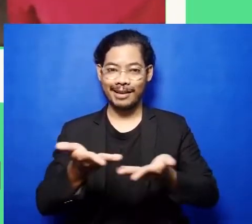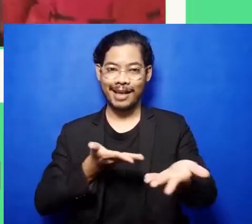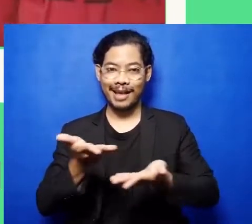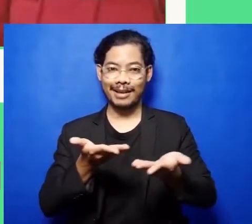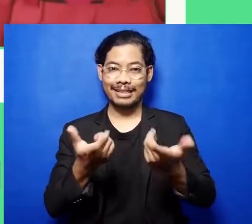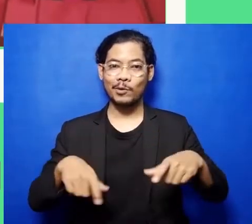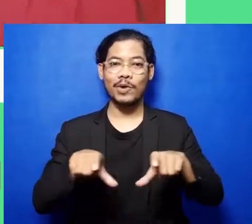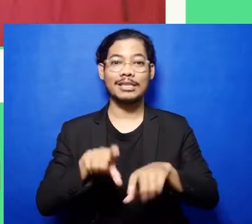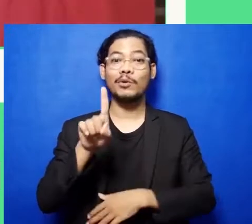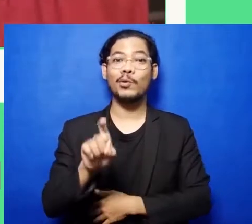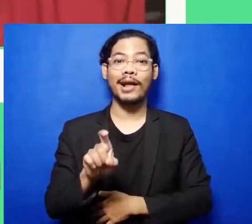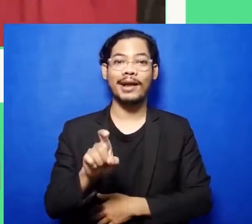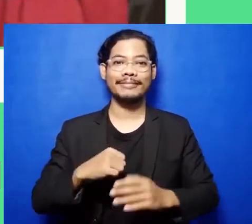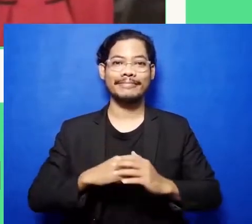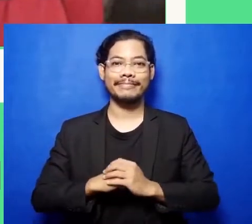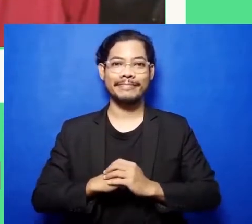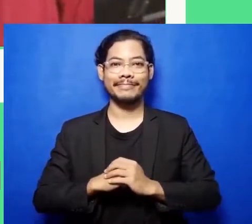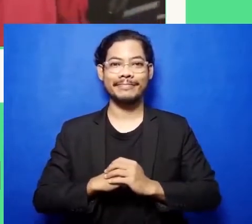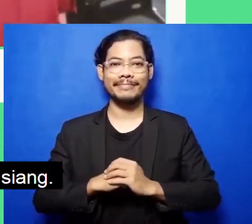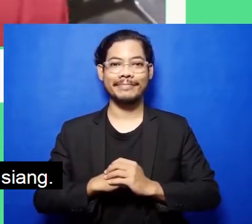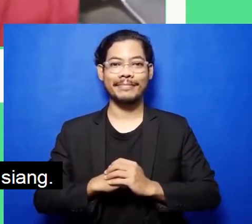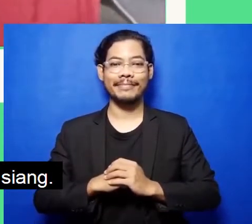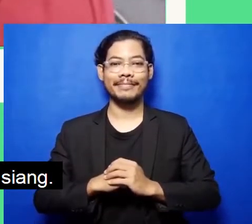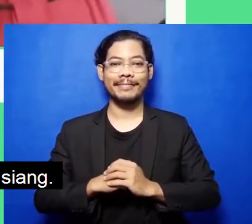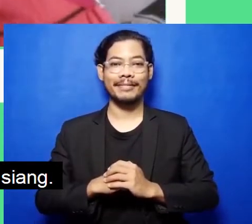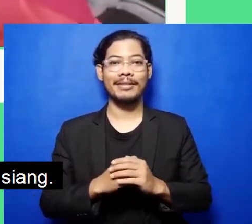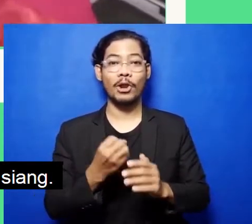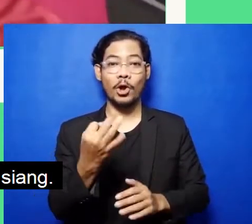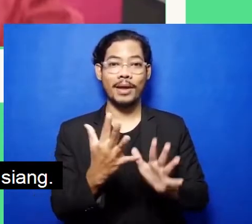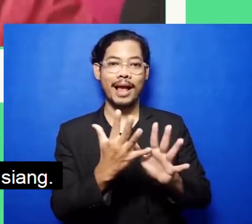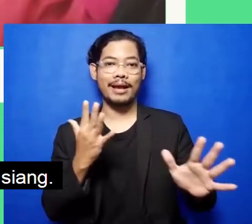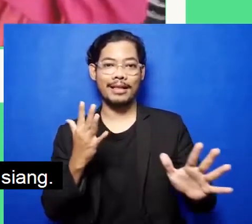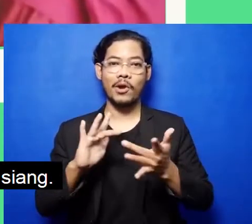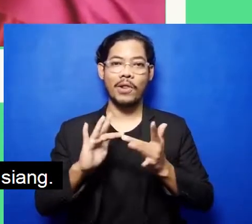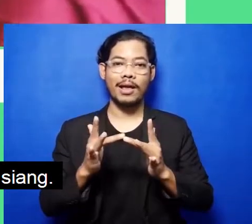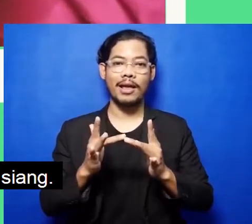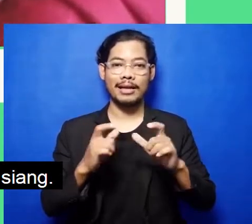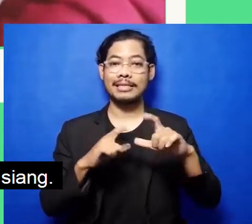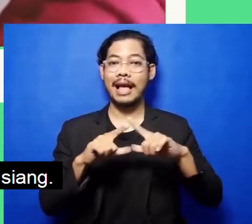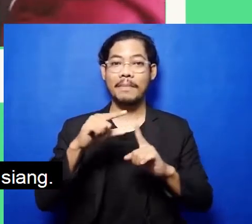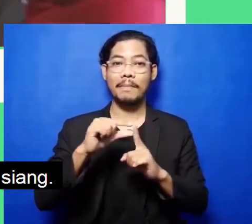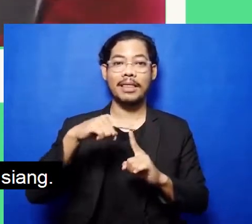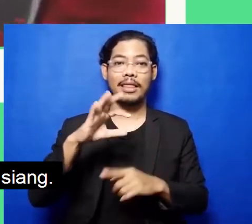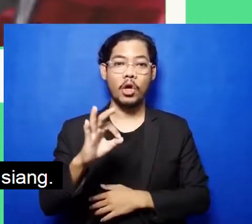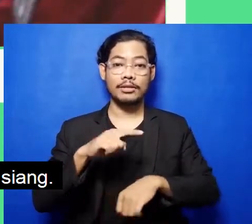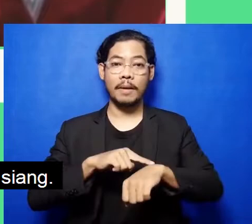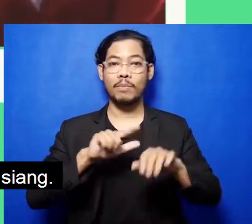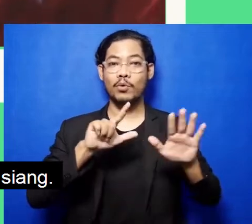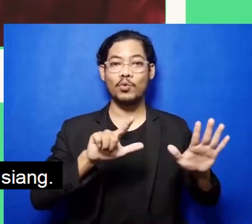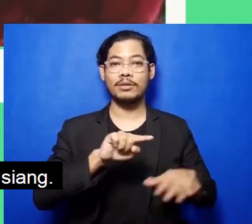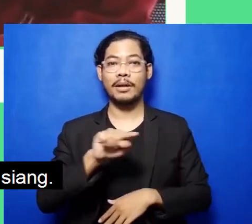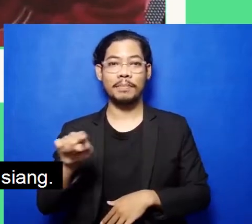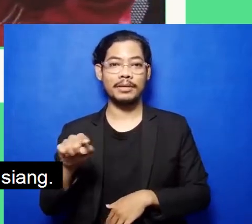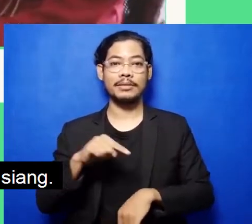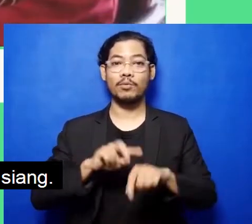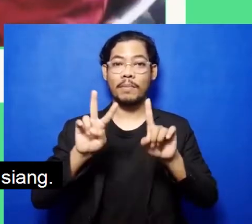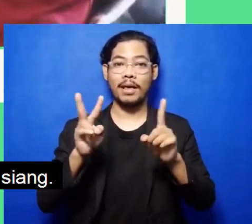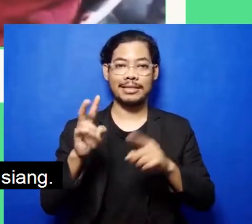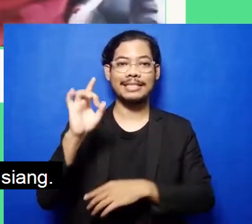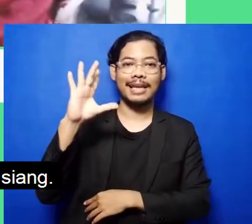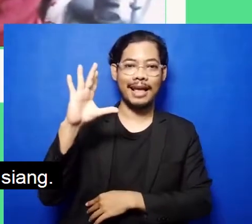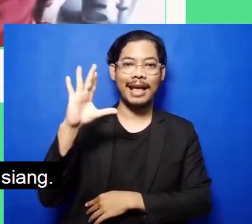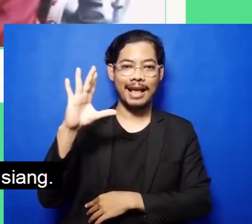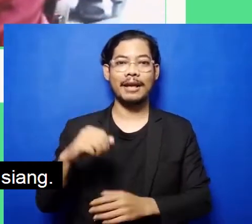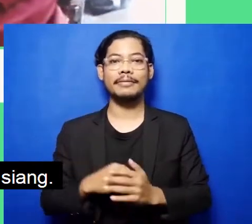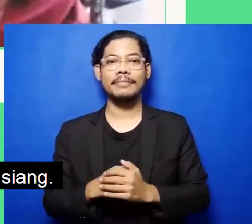pelayanan sesuai kalaben kaparloan epon. Antrian online lebet Sabto buka mulai pokol petok lagu